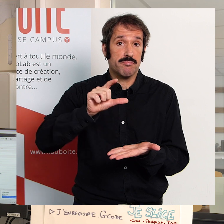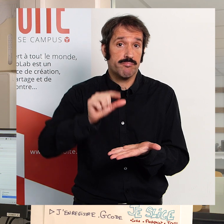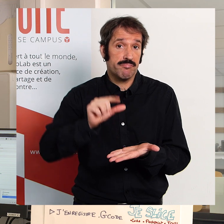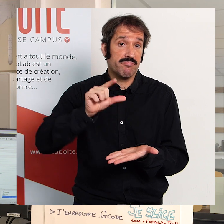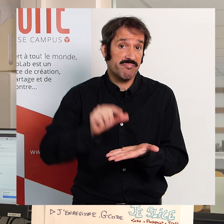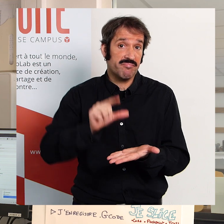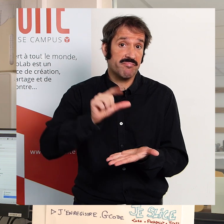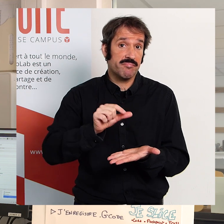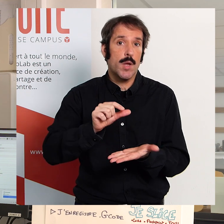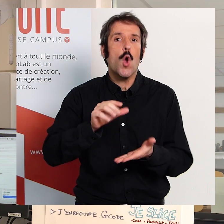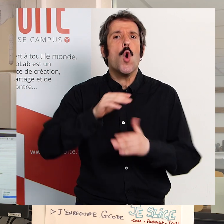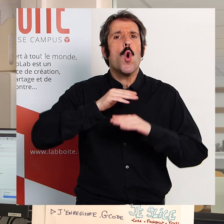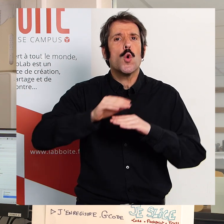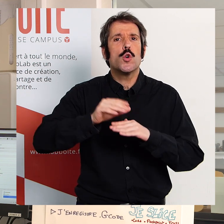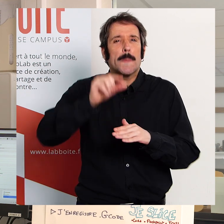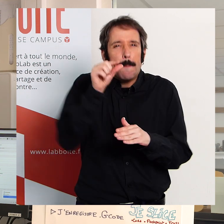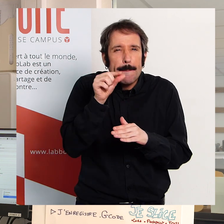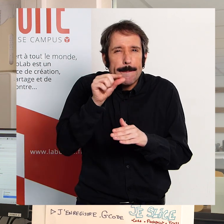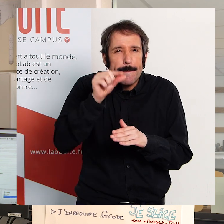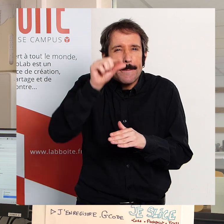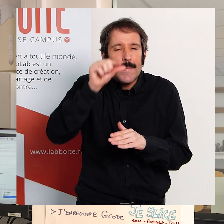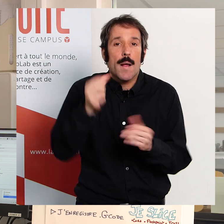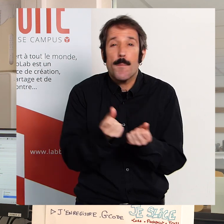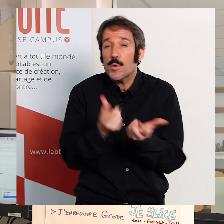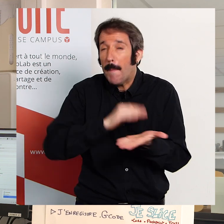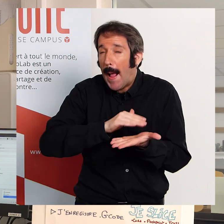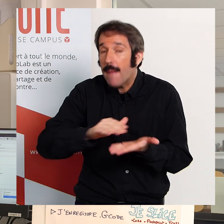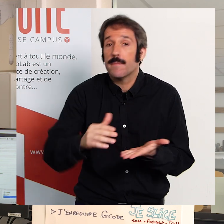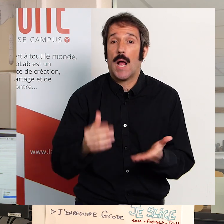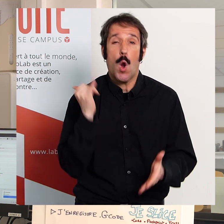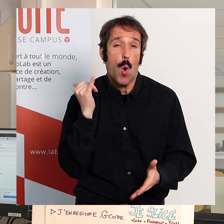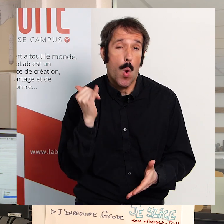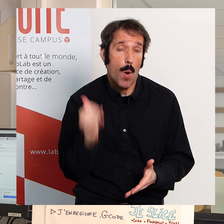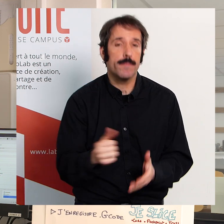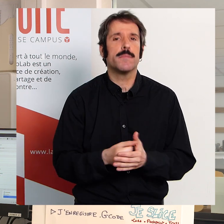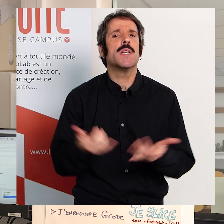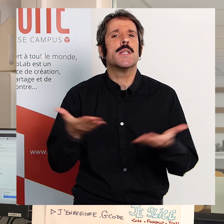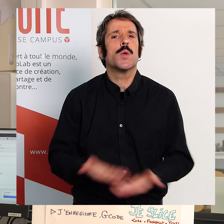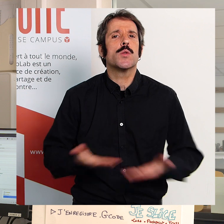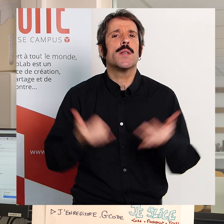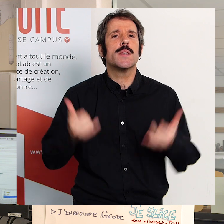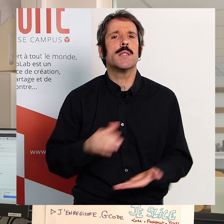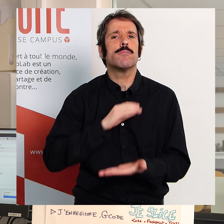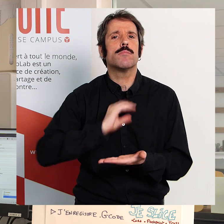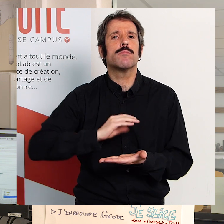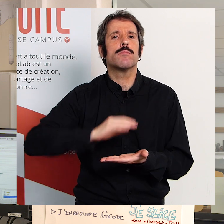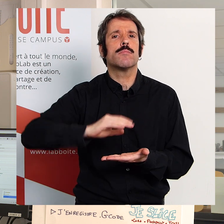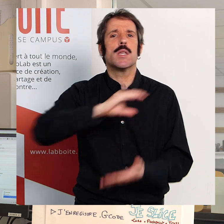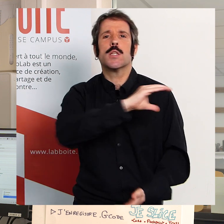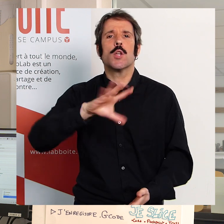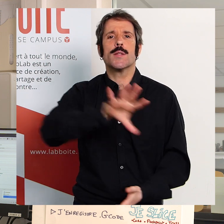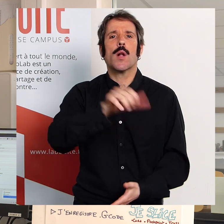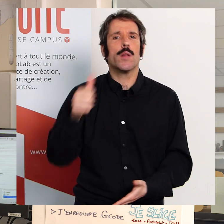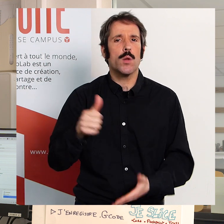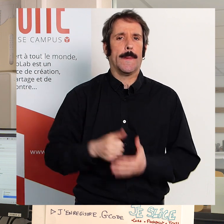votre impression. Plus vous allez avoir des couches serrées, plus elles vont être nombreuses et plus ça va être long. Dans mon cas, on a vu que j'avais